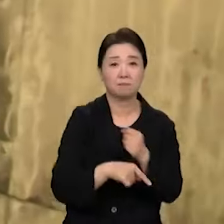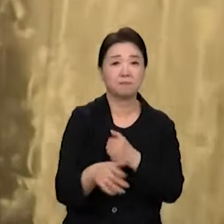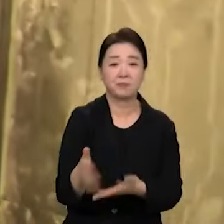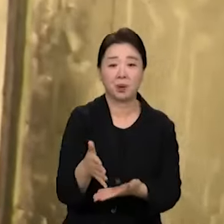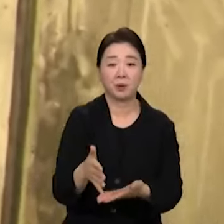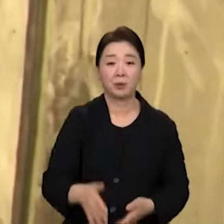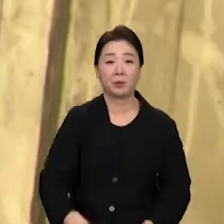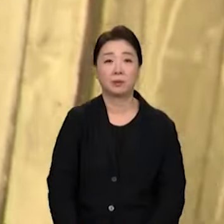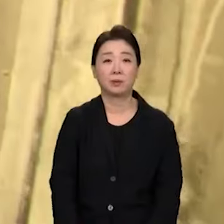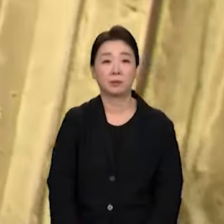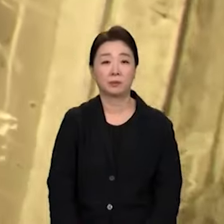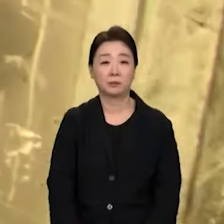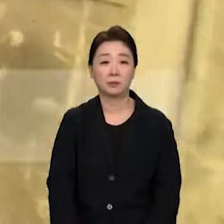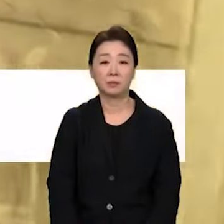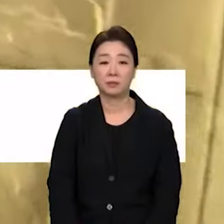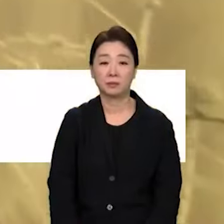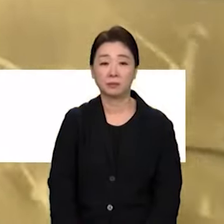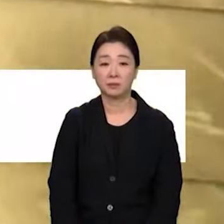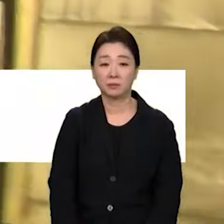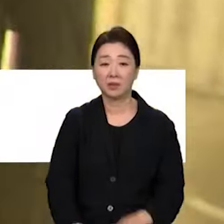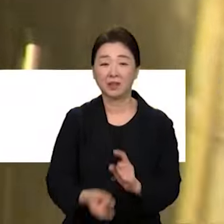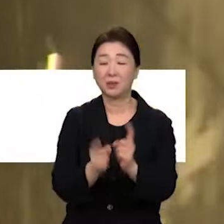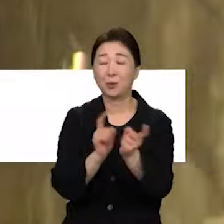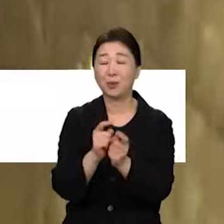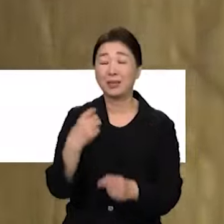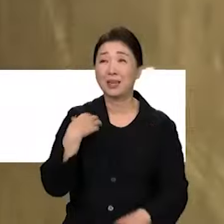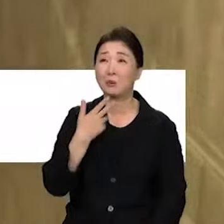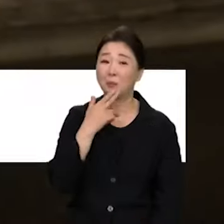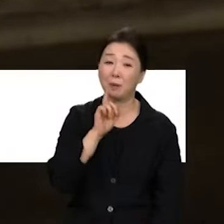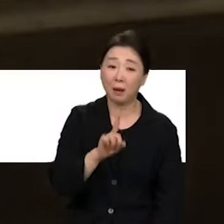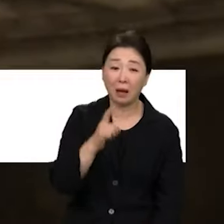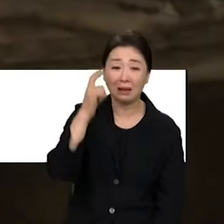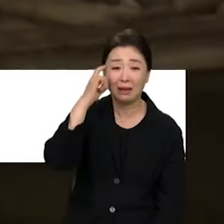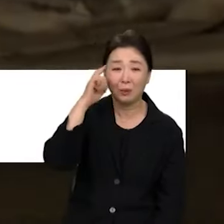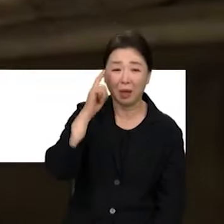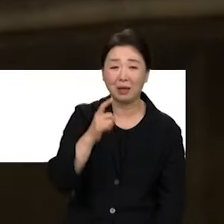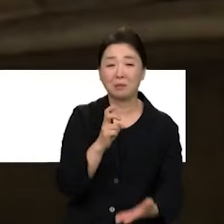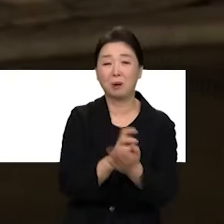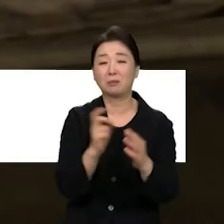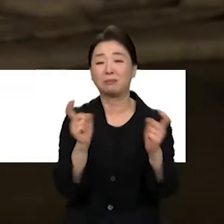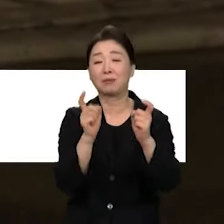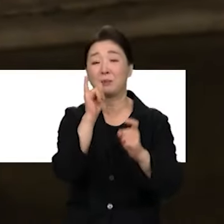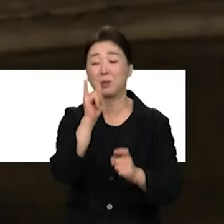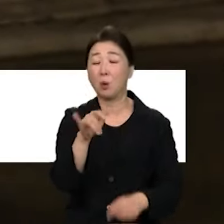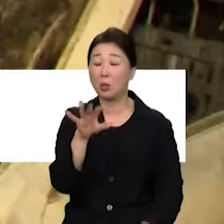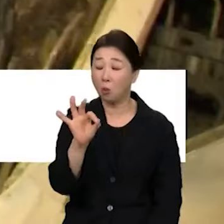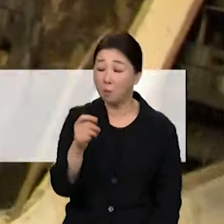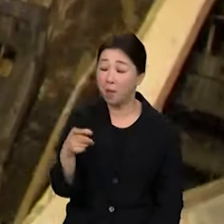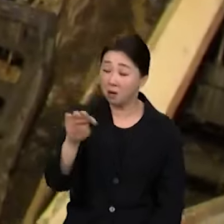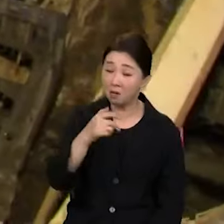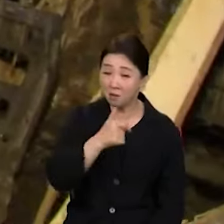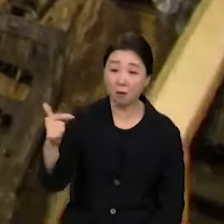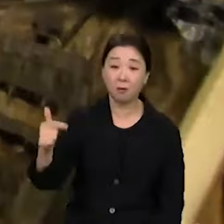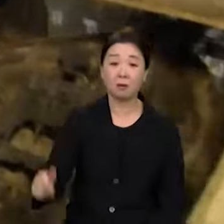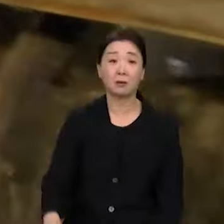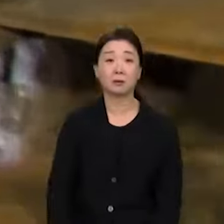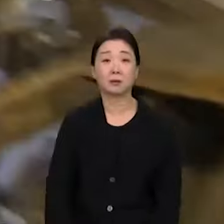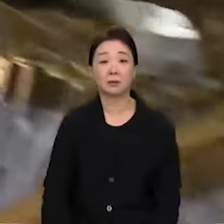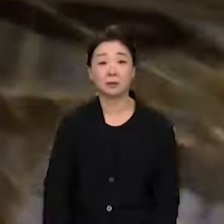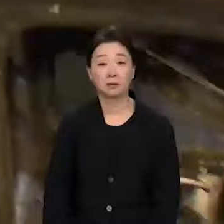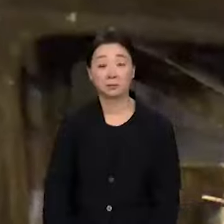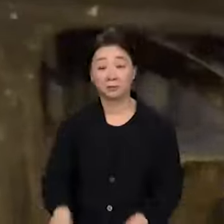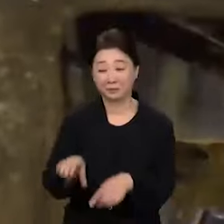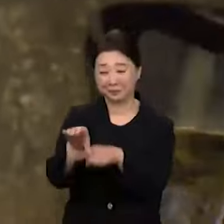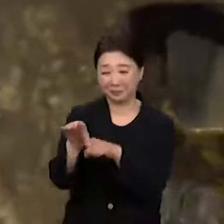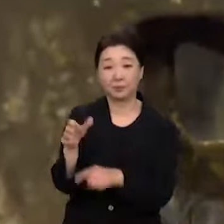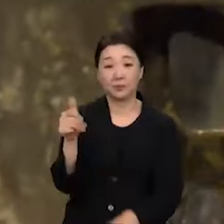겁니다. 서로 이제 책임이 없다고 하겠죠, 당연히. 법적 싸움이 당연히 될 거고 이게 한두 푼이 아니니까. 화재 차량 차주도